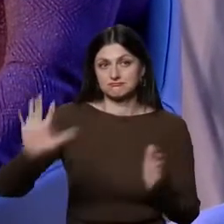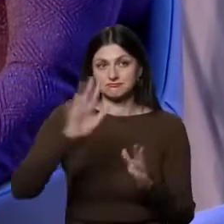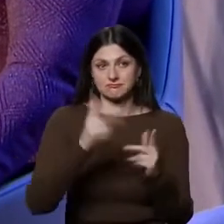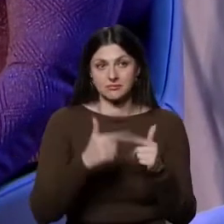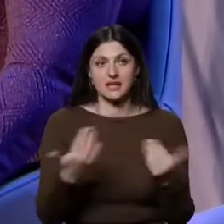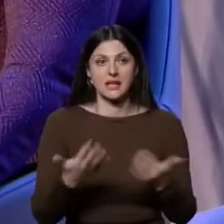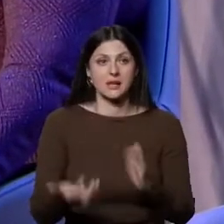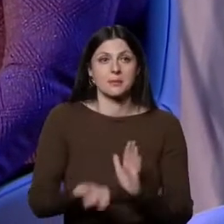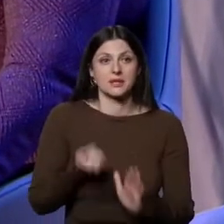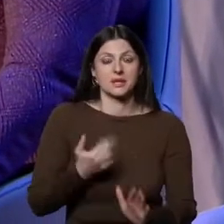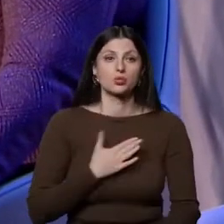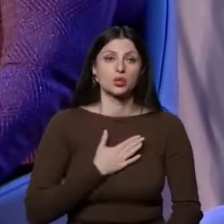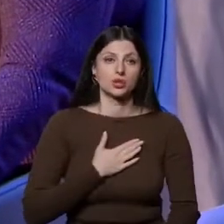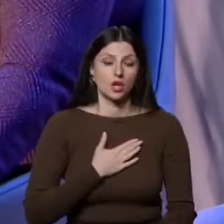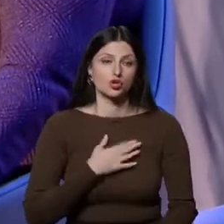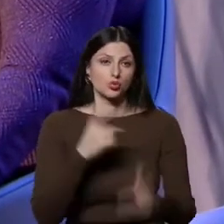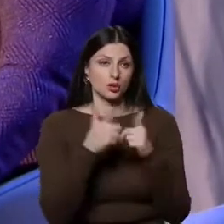країну.